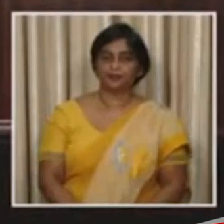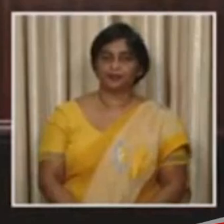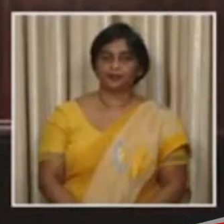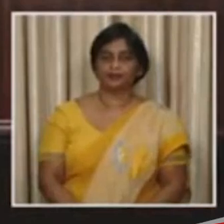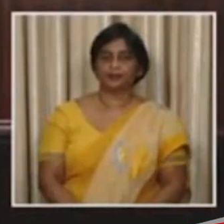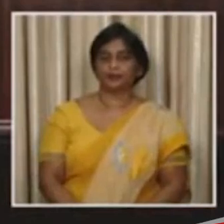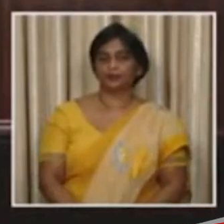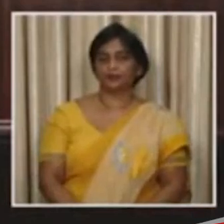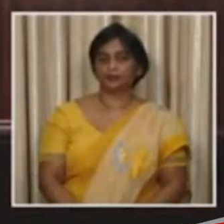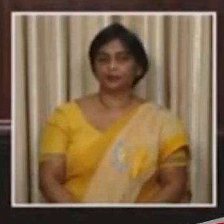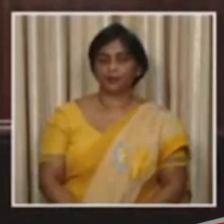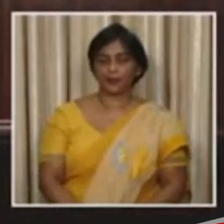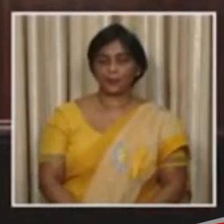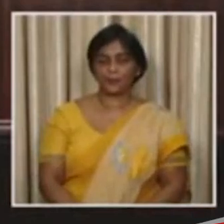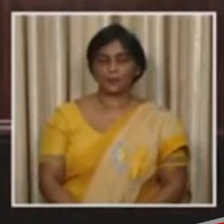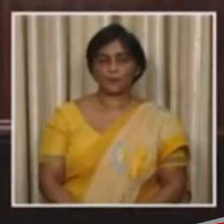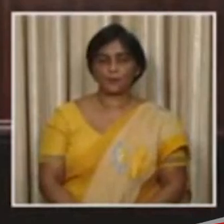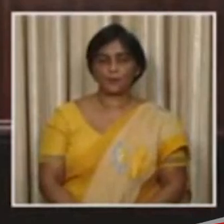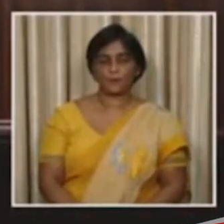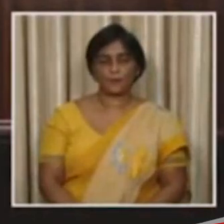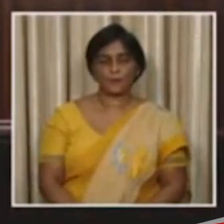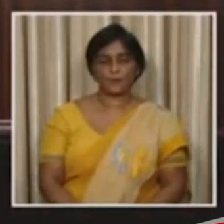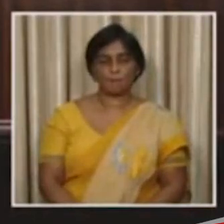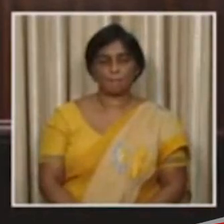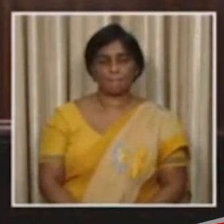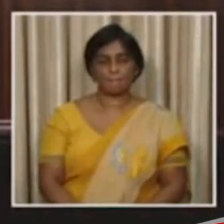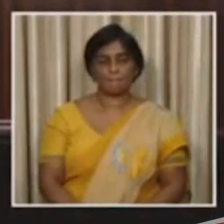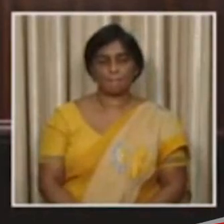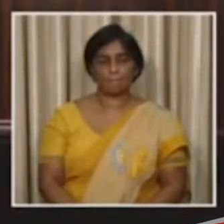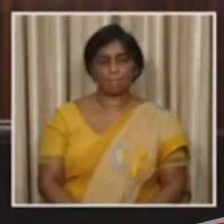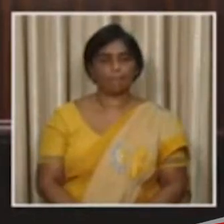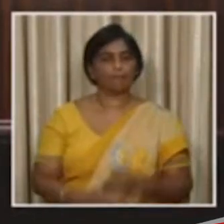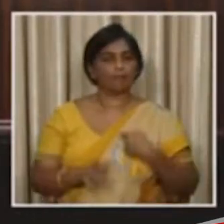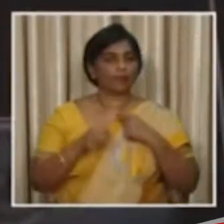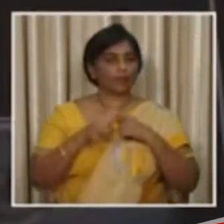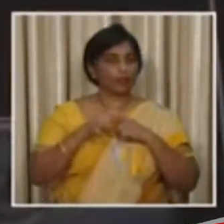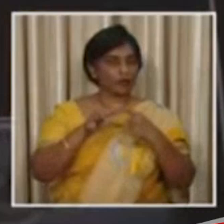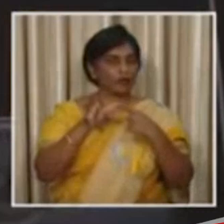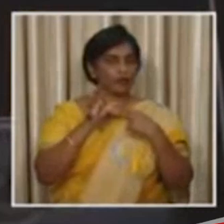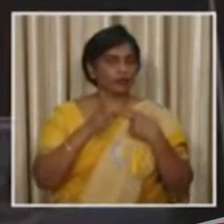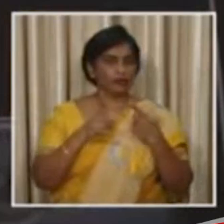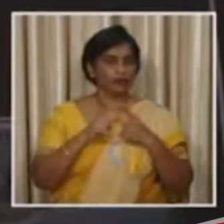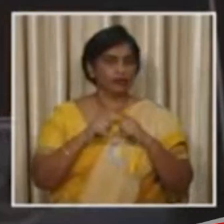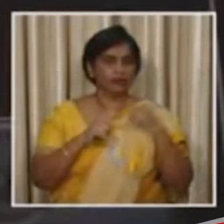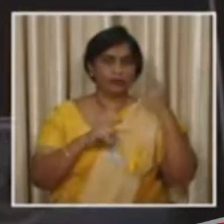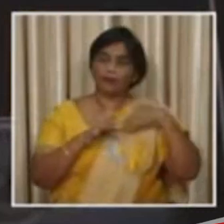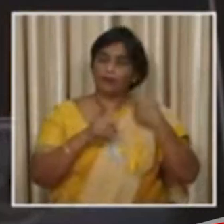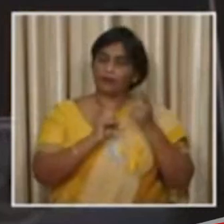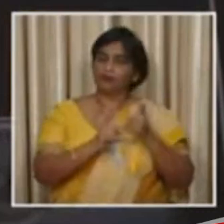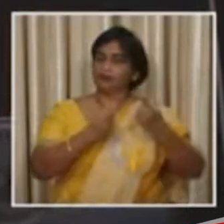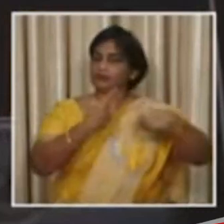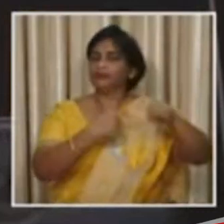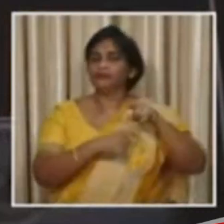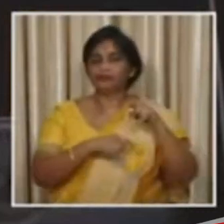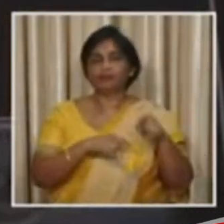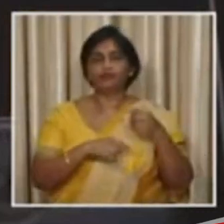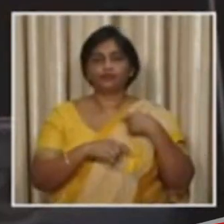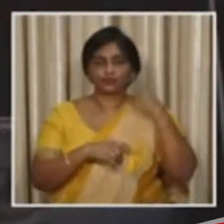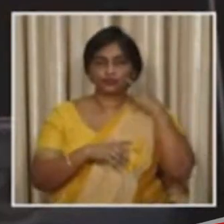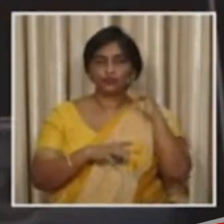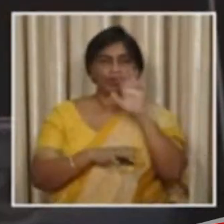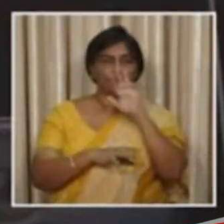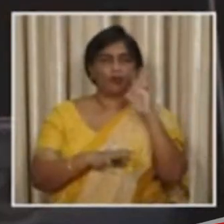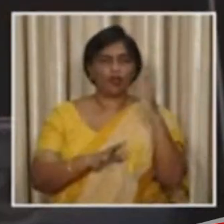ඔව් බරුගේ අතරම ඔබතුමා මගේ ප්‍රශ්නෙට අතුරු ප්‍රශ්නෙට උත්තර දුන්නේ. ඔබතුමා මූලික ප්‍රශ්නේම තමයි කරගුණේ. හැබැයි අපි දන්නවා